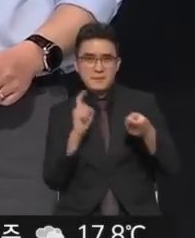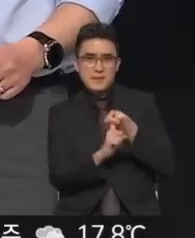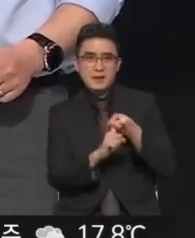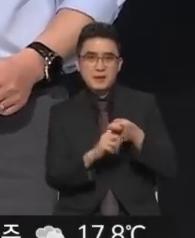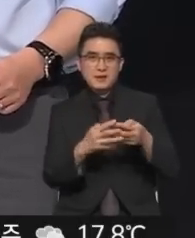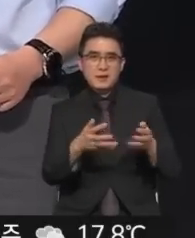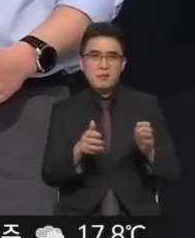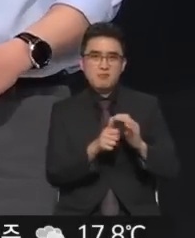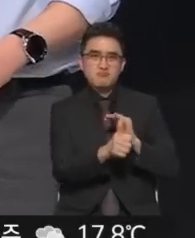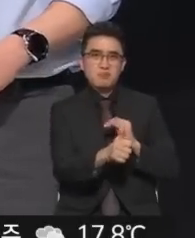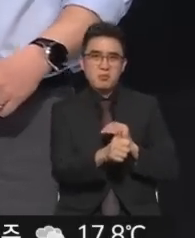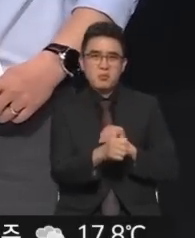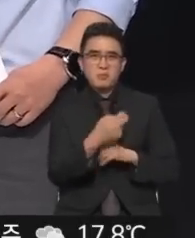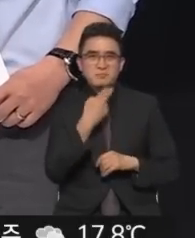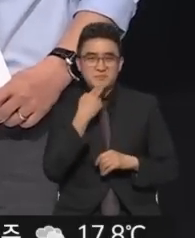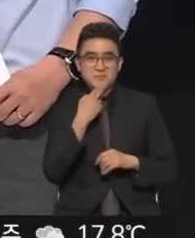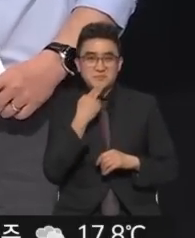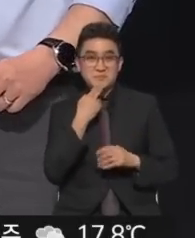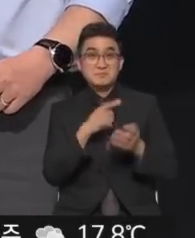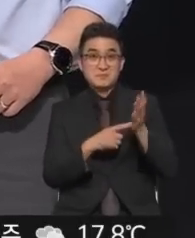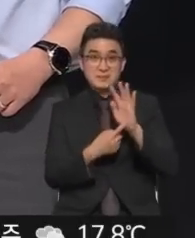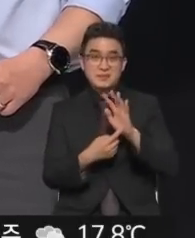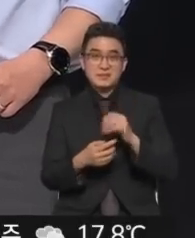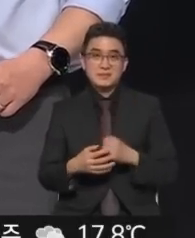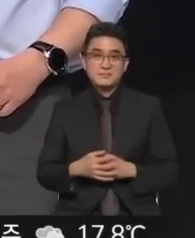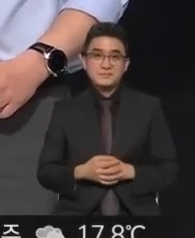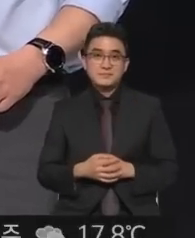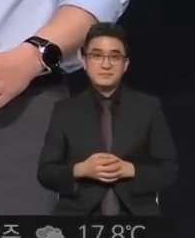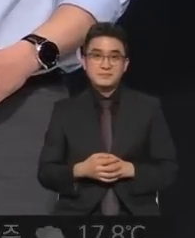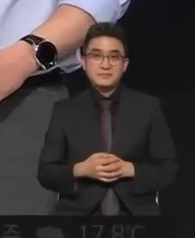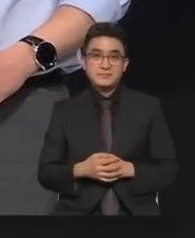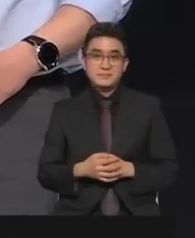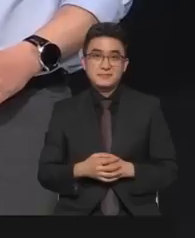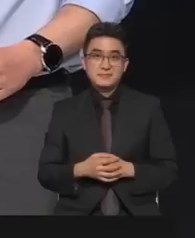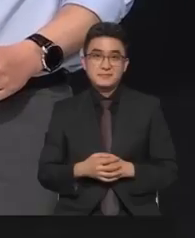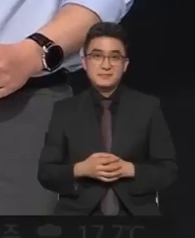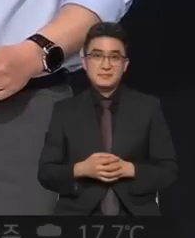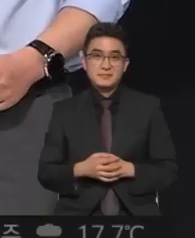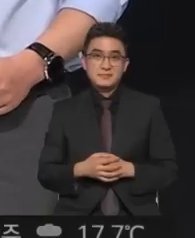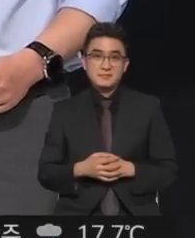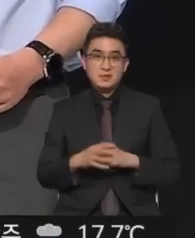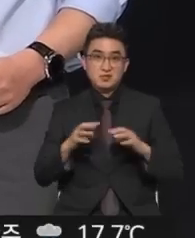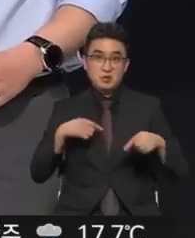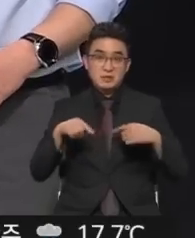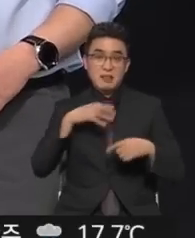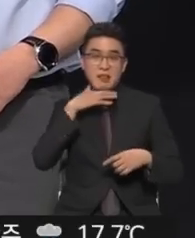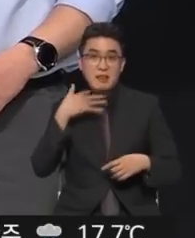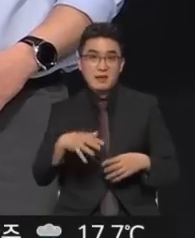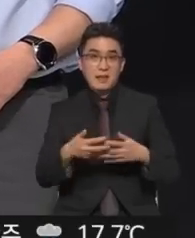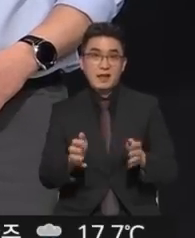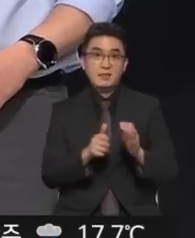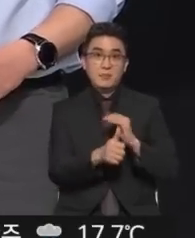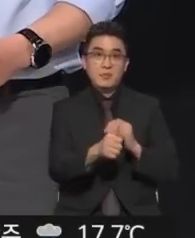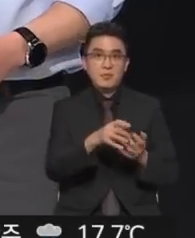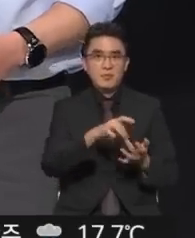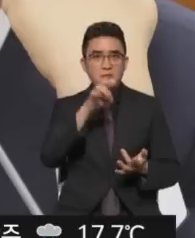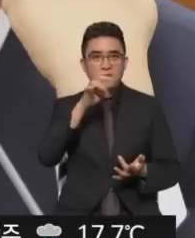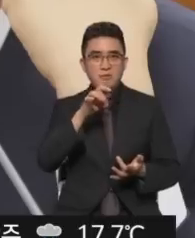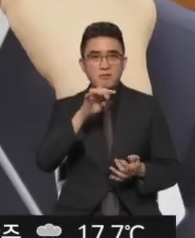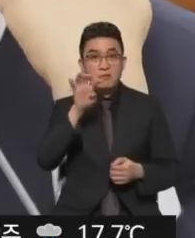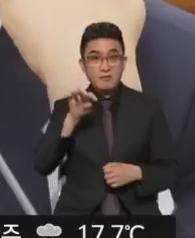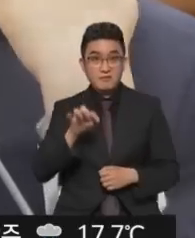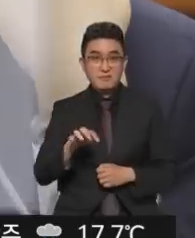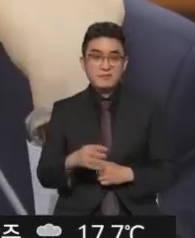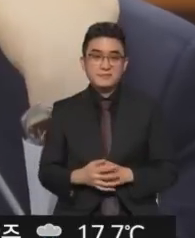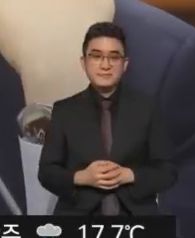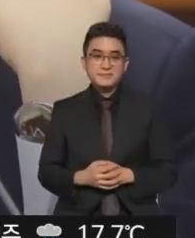당대표보가 없다는 방증이겠죠. 또다시 영선 당대표가 탄생할지도 모를 일입니다.